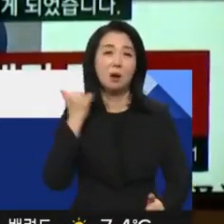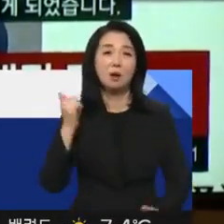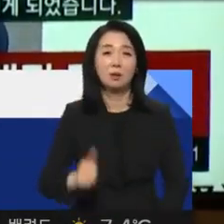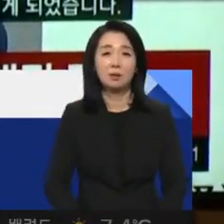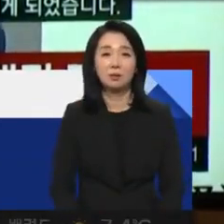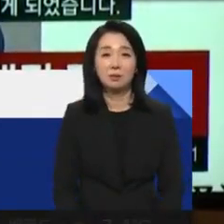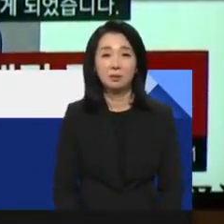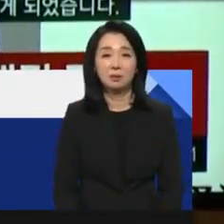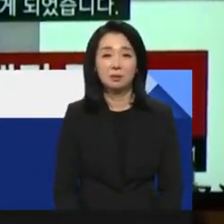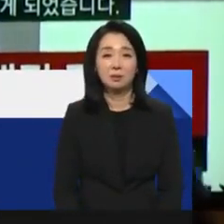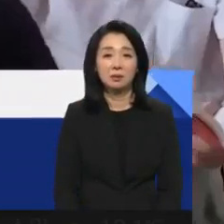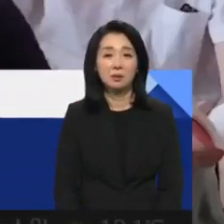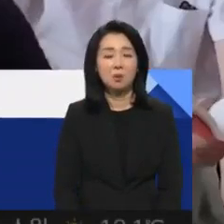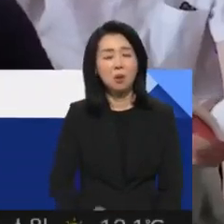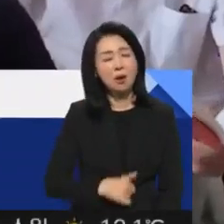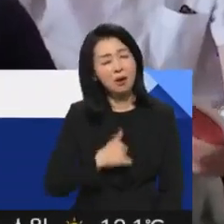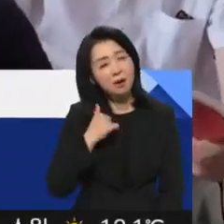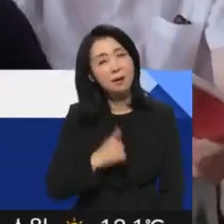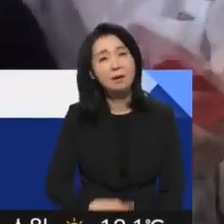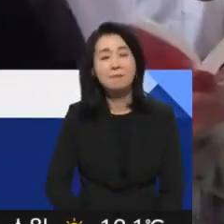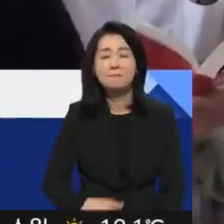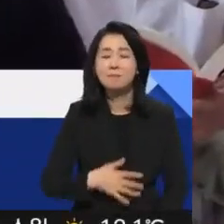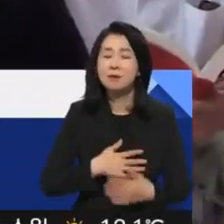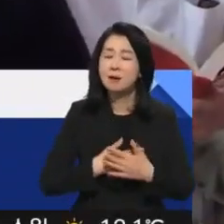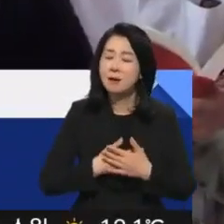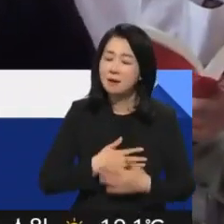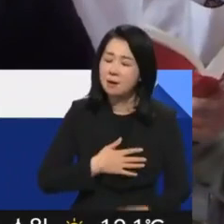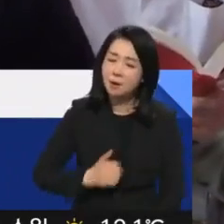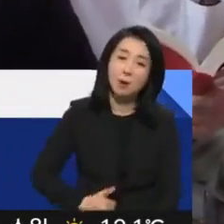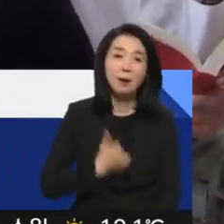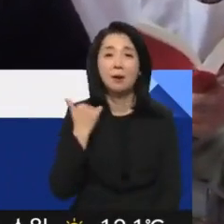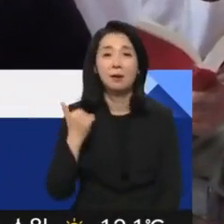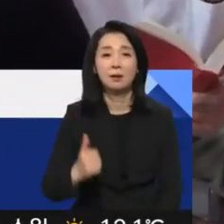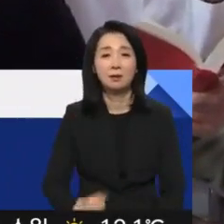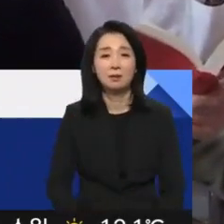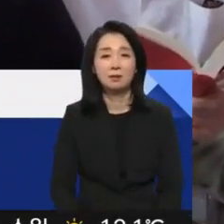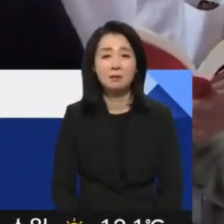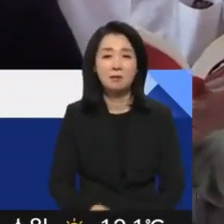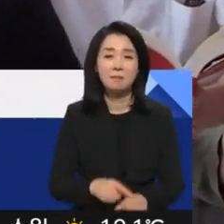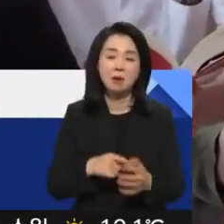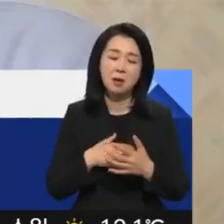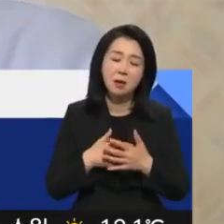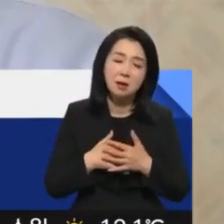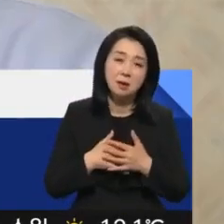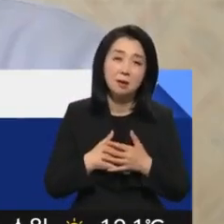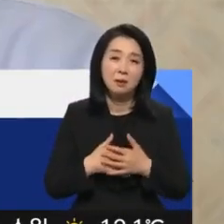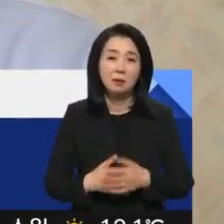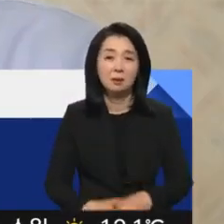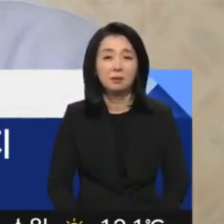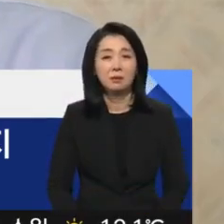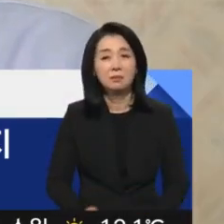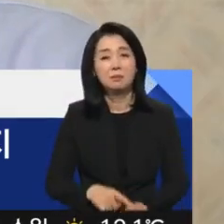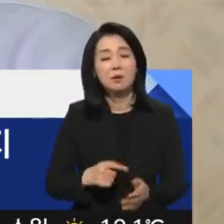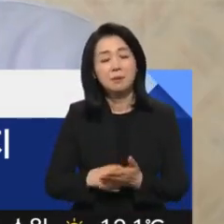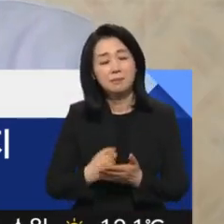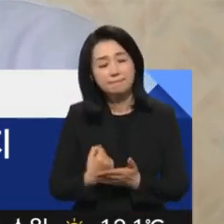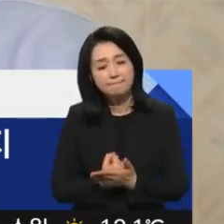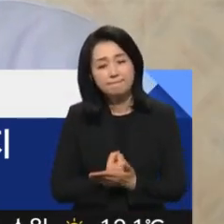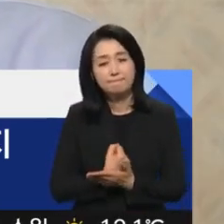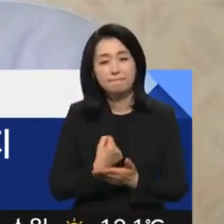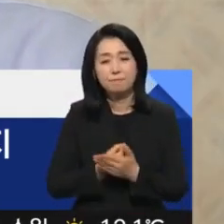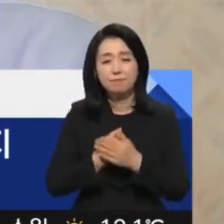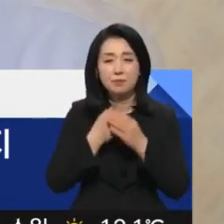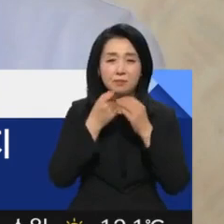아 화가 나지 막 심장이 뛰고 막 화가 치밀어 가지고 마음이 막 달리고 그렇네요 마음이 아파서